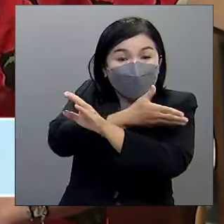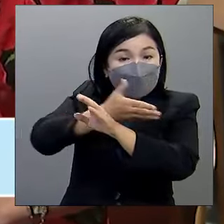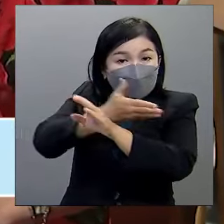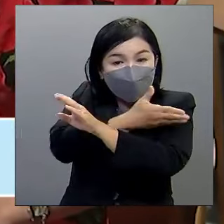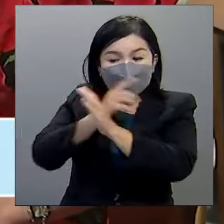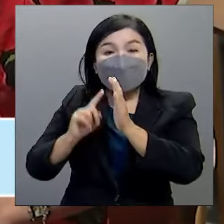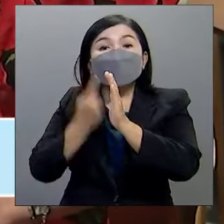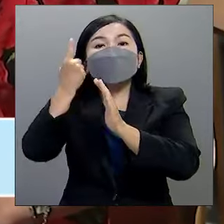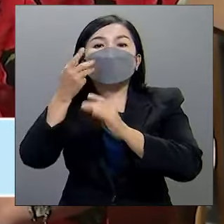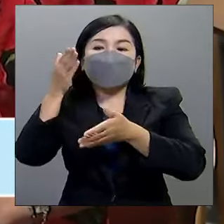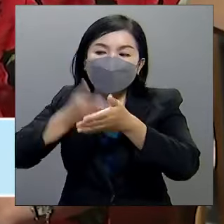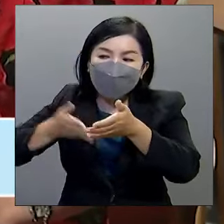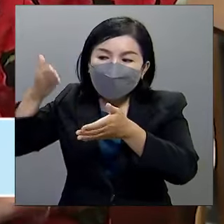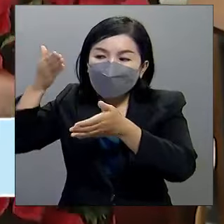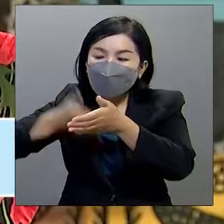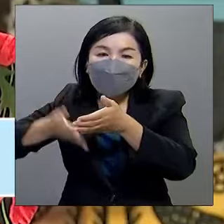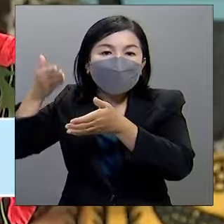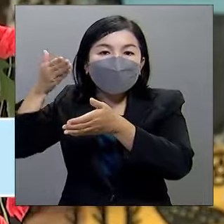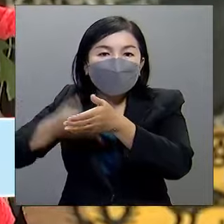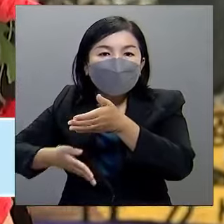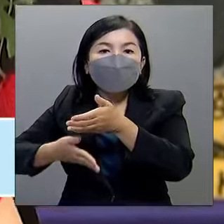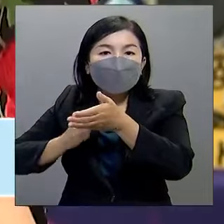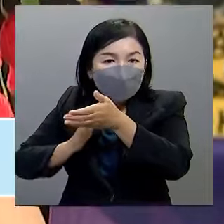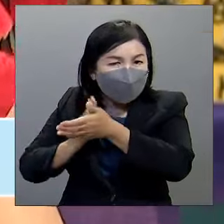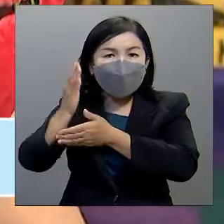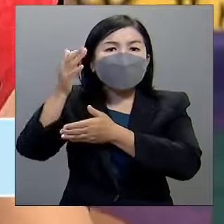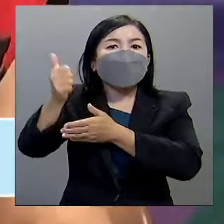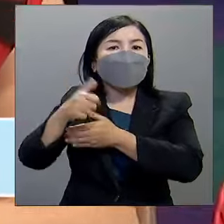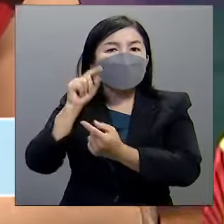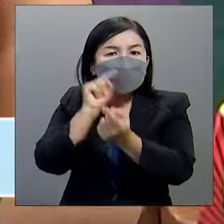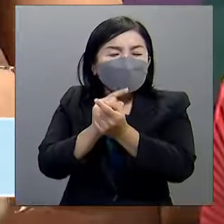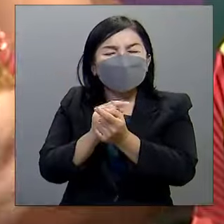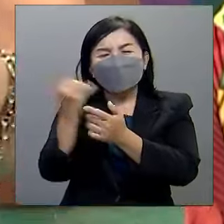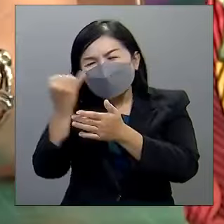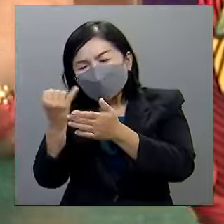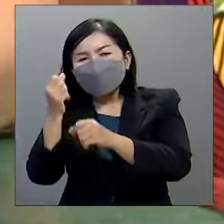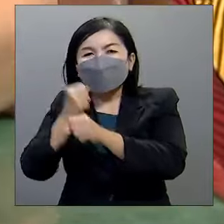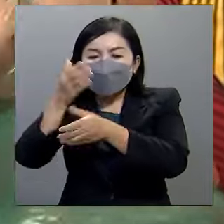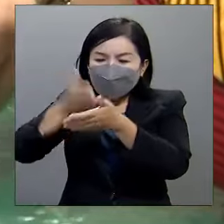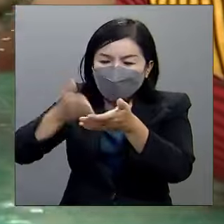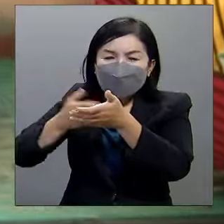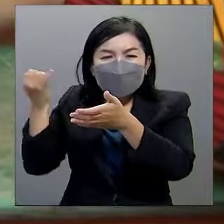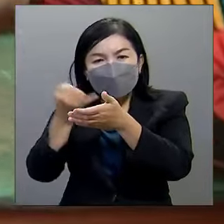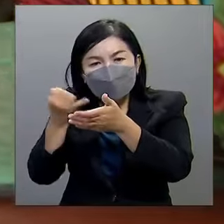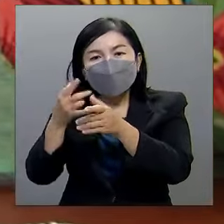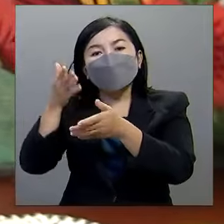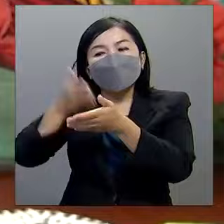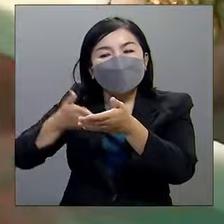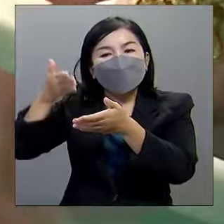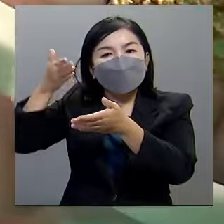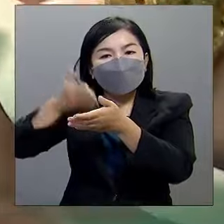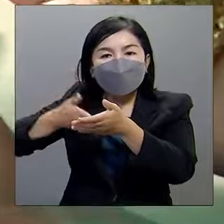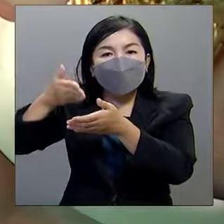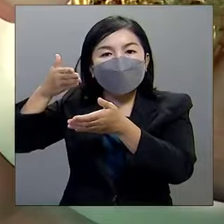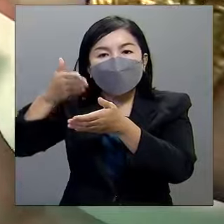ริ่มจากความผิดพลาดมาก่อนการประสบความสำเร็จเกือบทุกครั้งอยู่แล้วแต่ว่าแค่ว่าแบบในวันที่เราผิดพลาดอ่ะเ